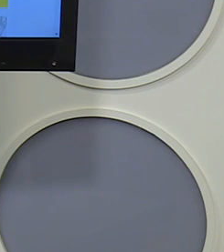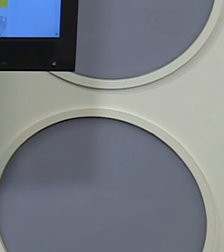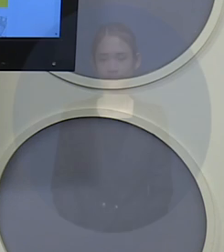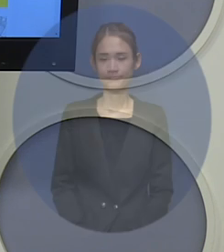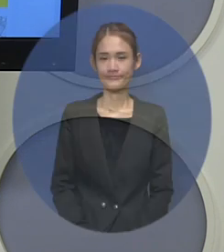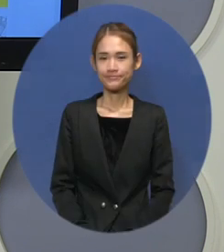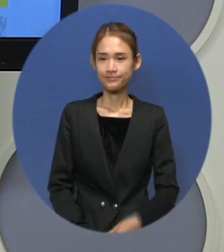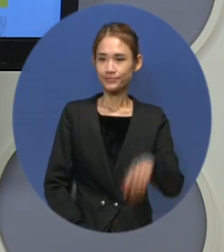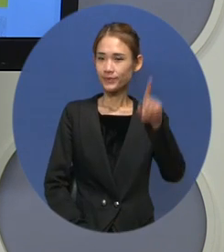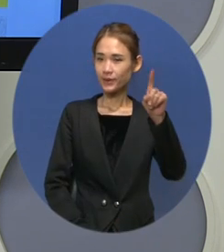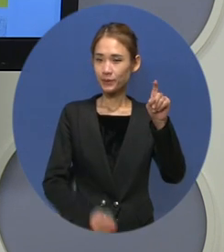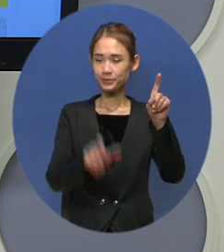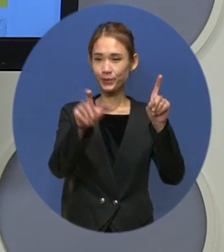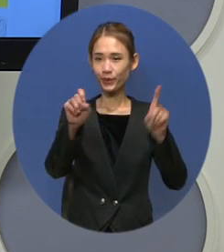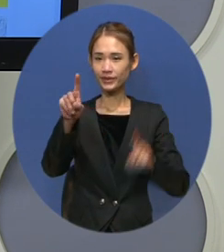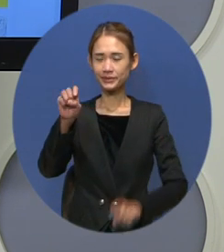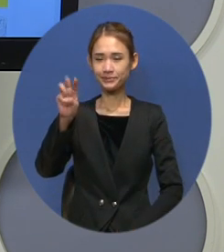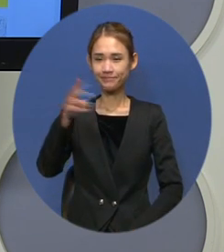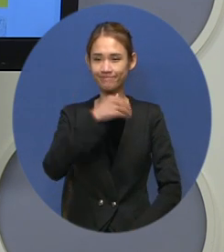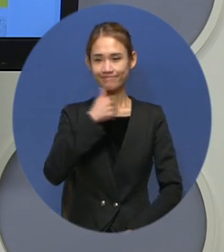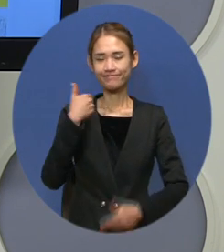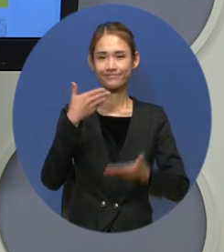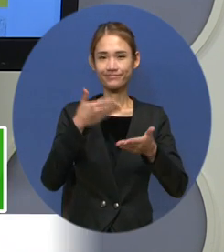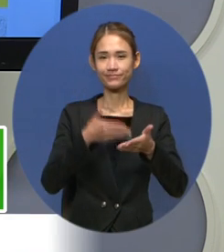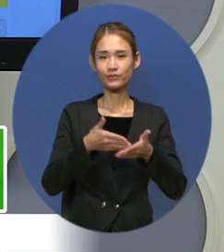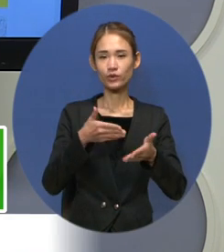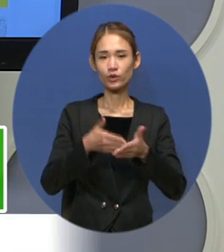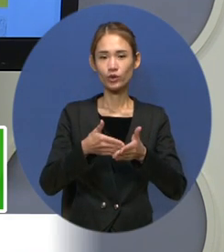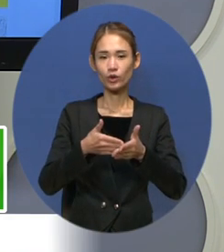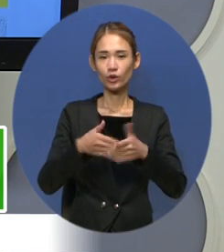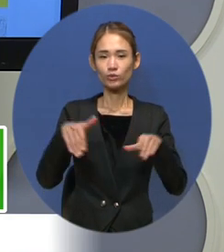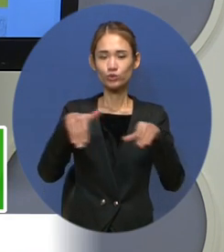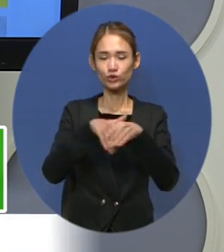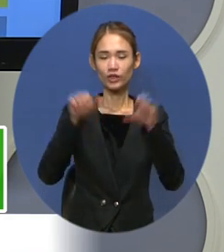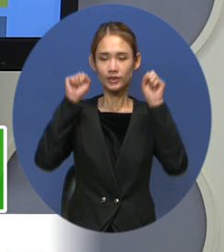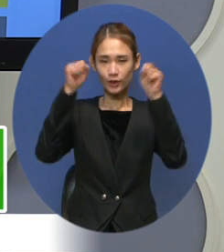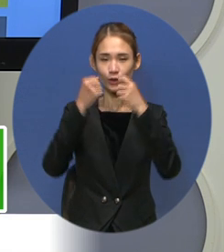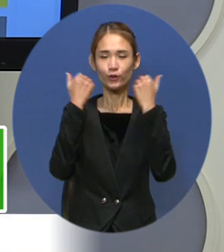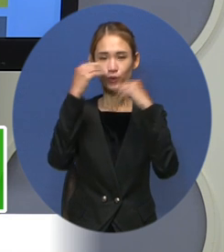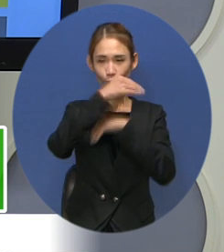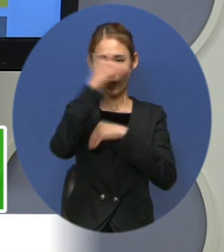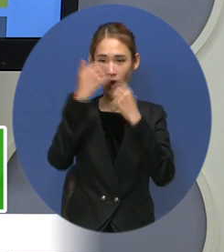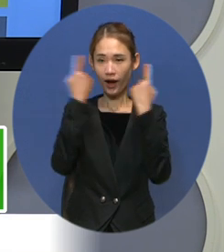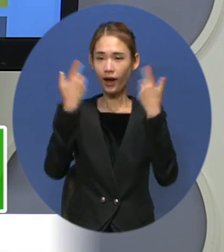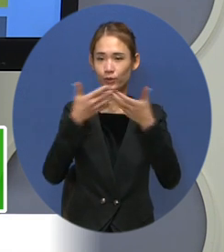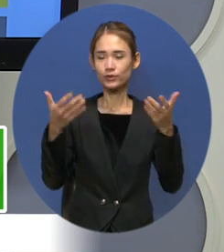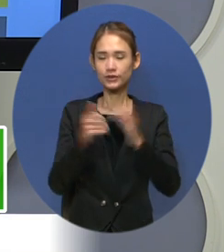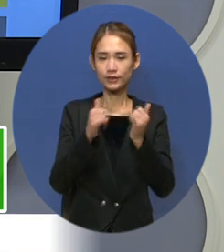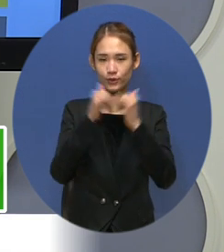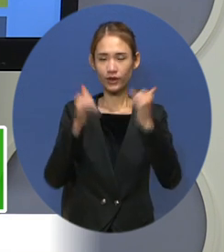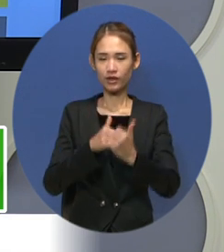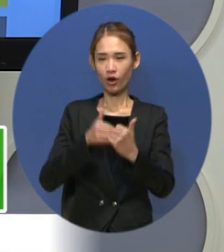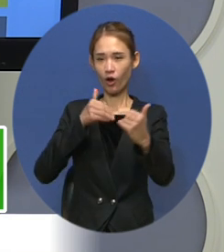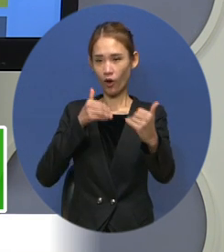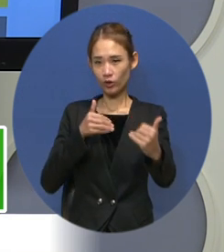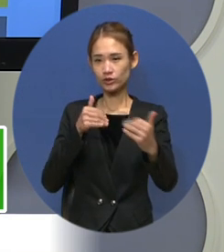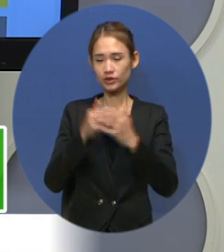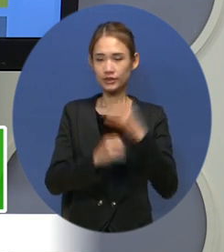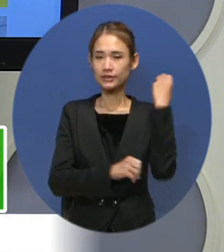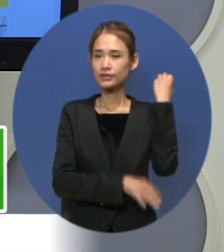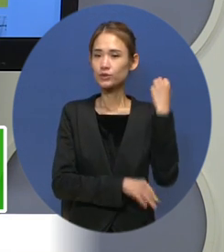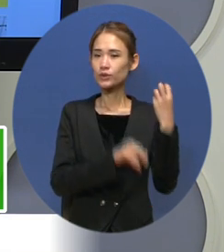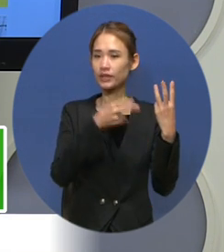11월 13일 만만한 였습니다 문화체육관광부가 지난 7일 사회적 거리두기 체계가 기존